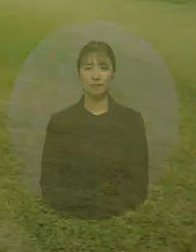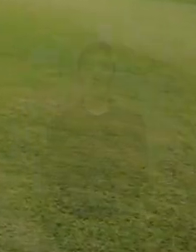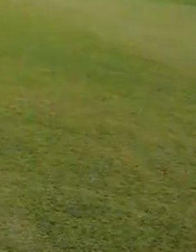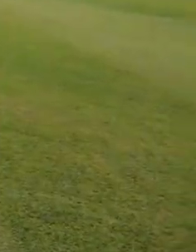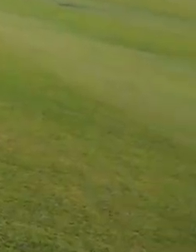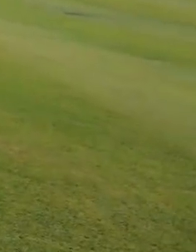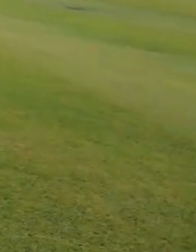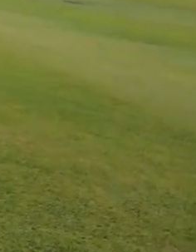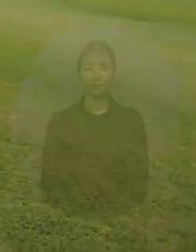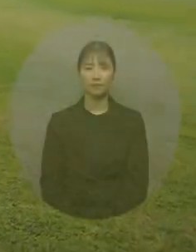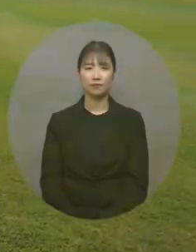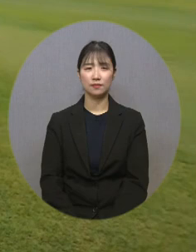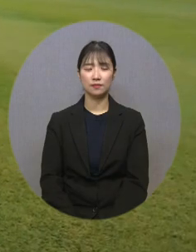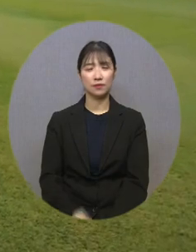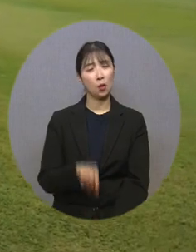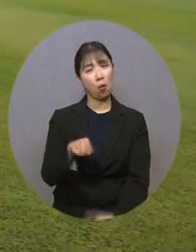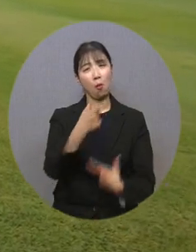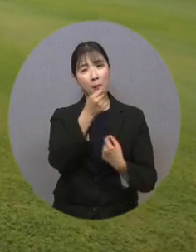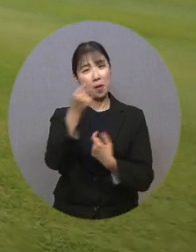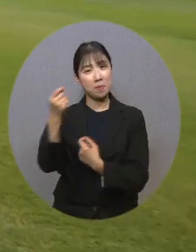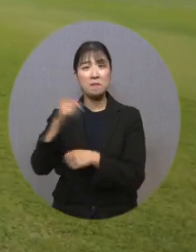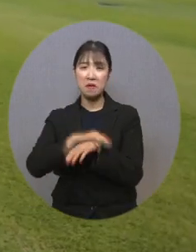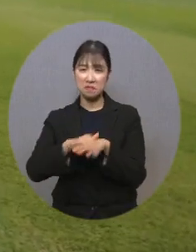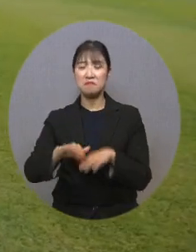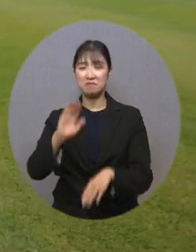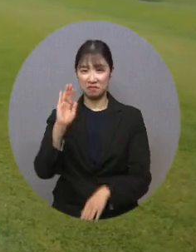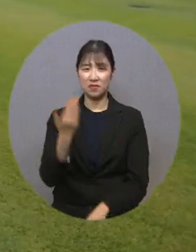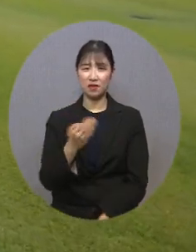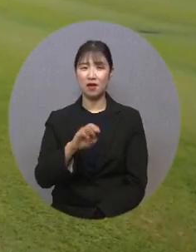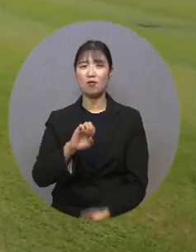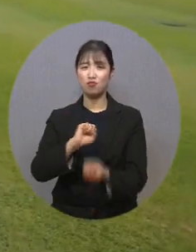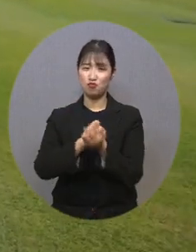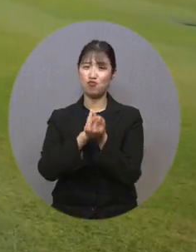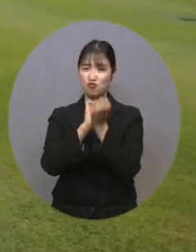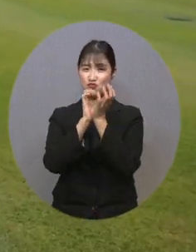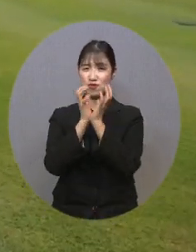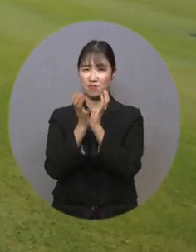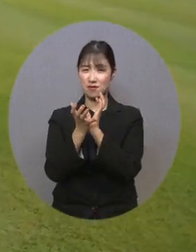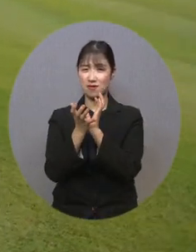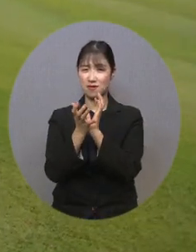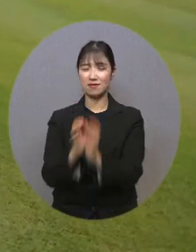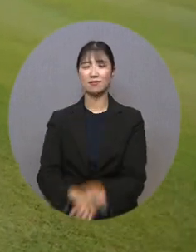그 템포 괜찮은데? 무궁화 꽃이